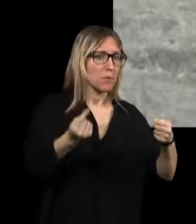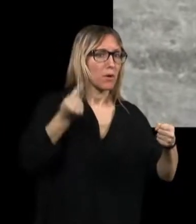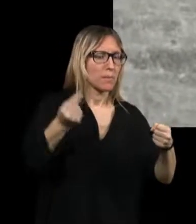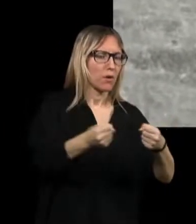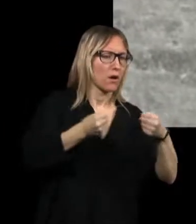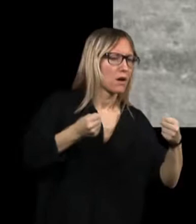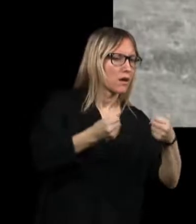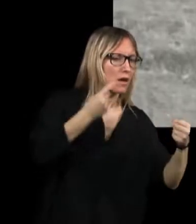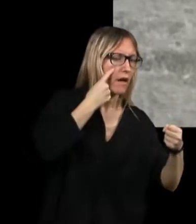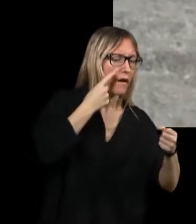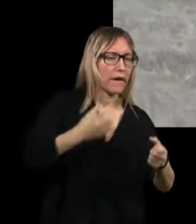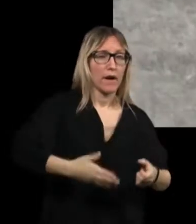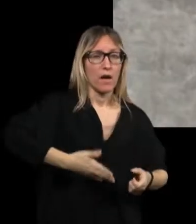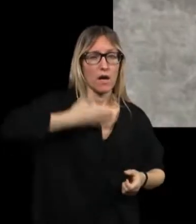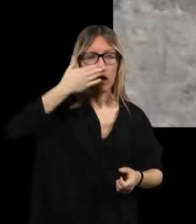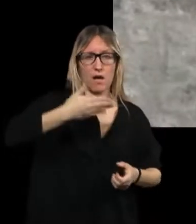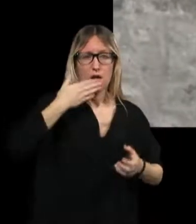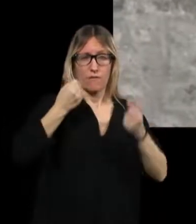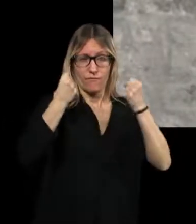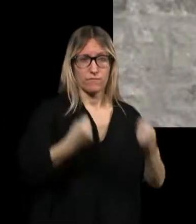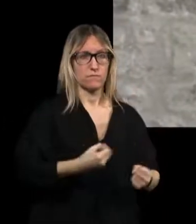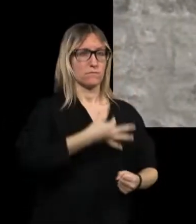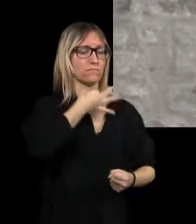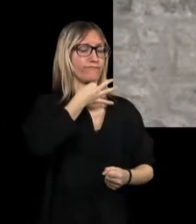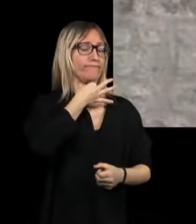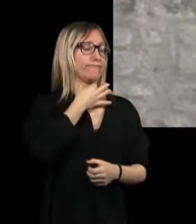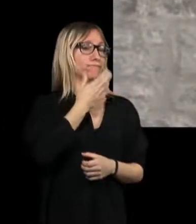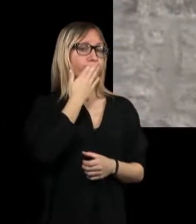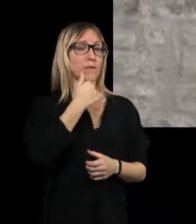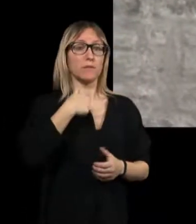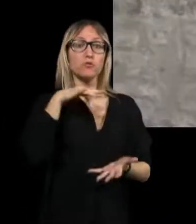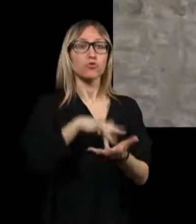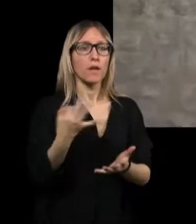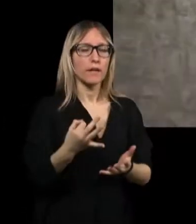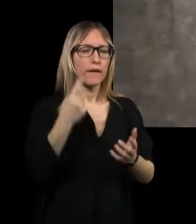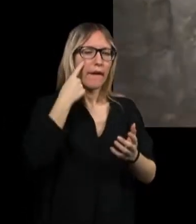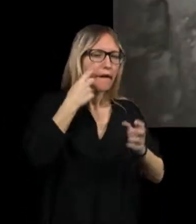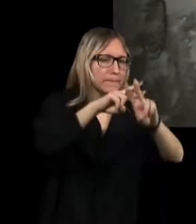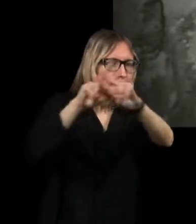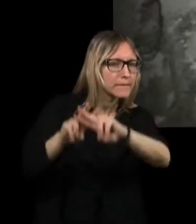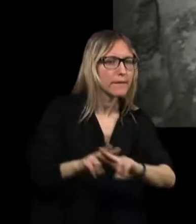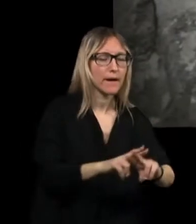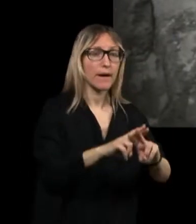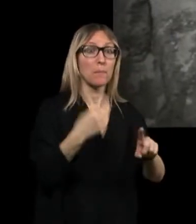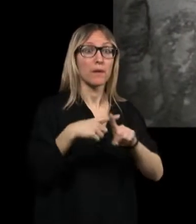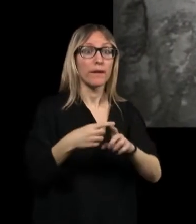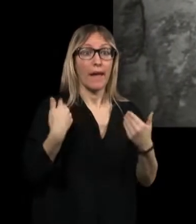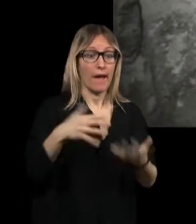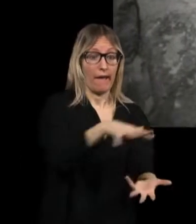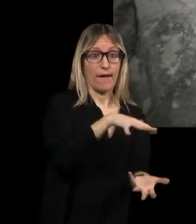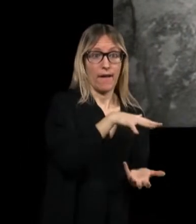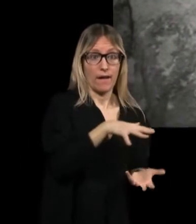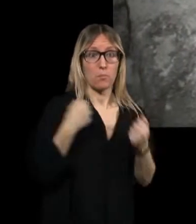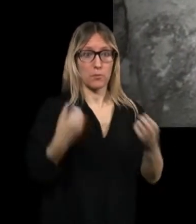més, l'escalfor és intensa i asfixiant. A mi em toca fer la descoberta. Quan abans desenfornem, més aviat